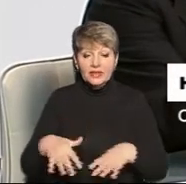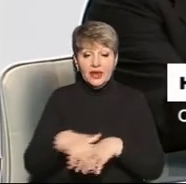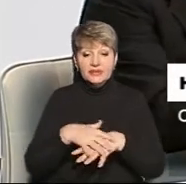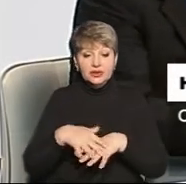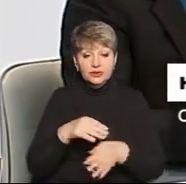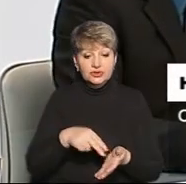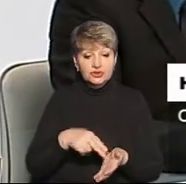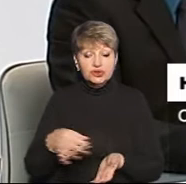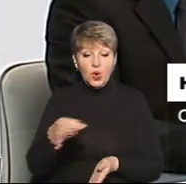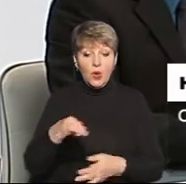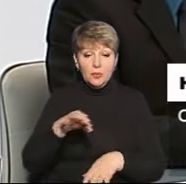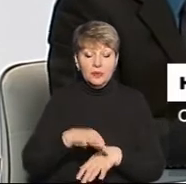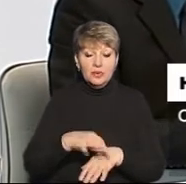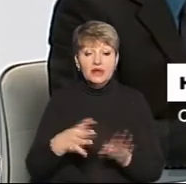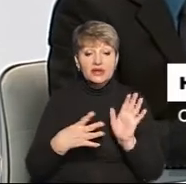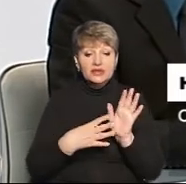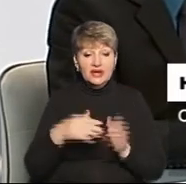Черкаської області захворіло